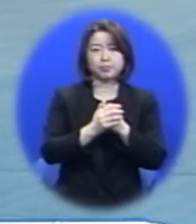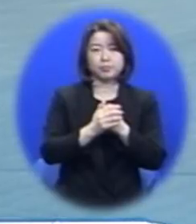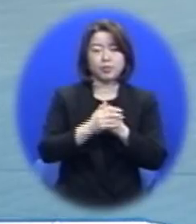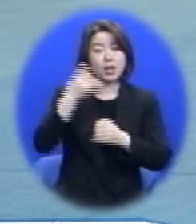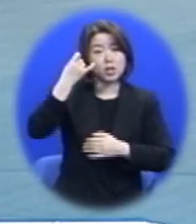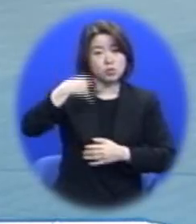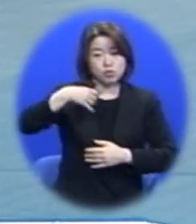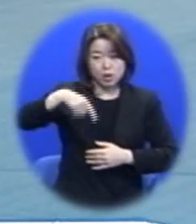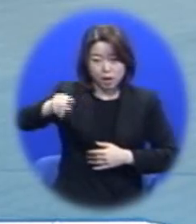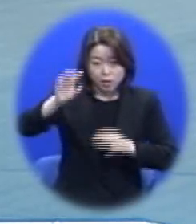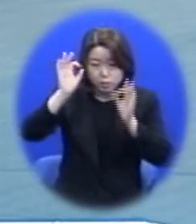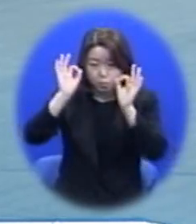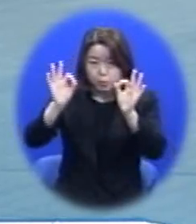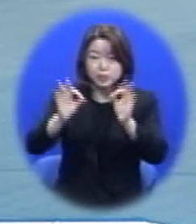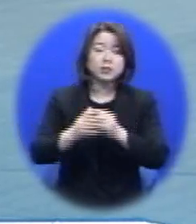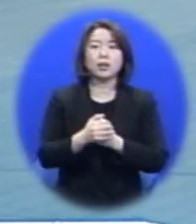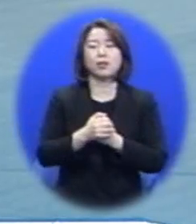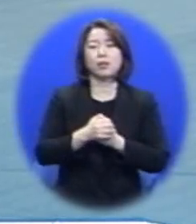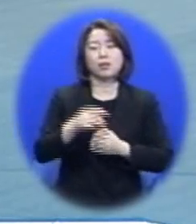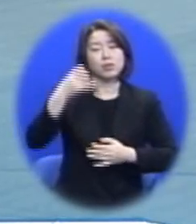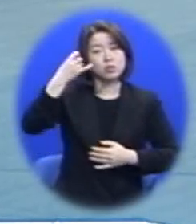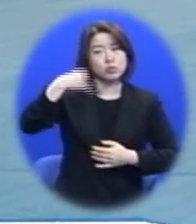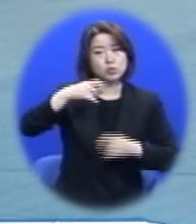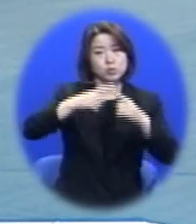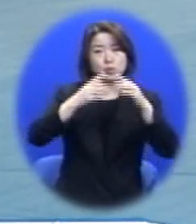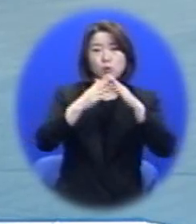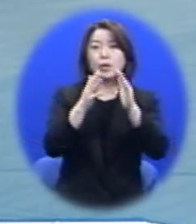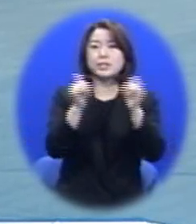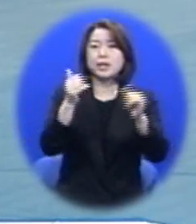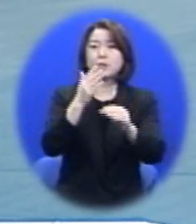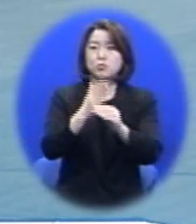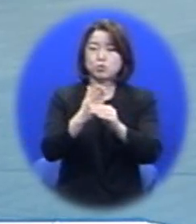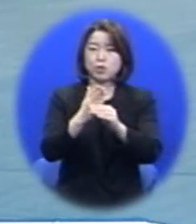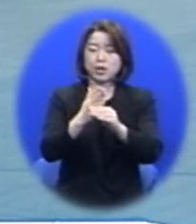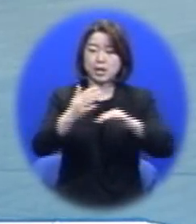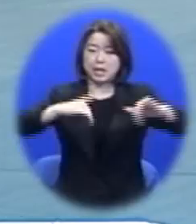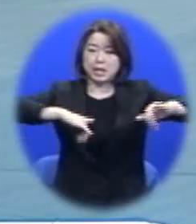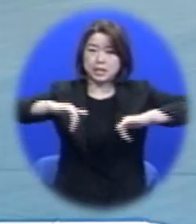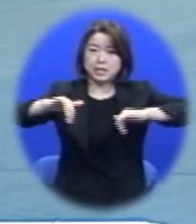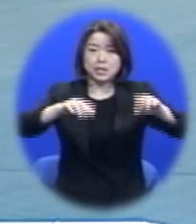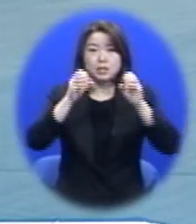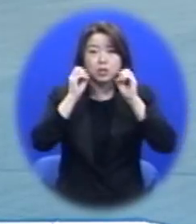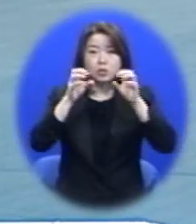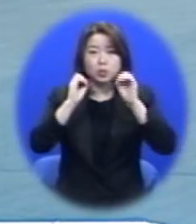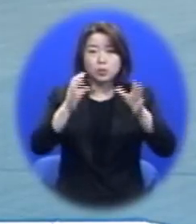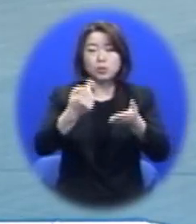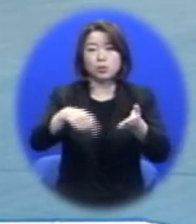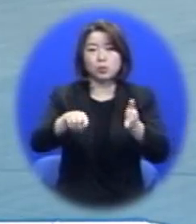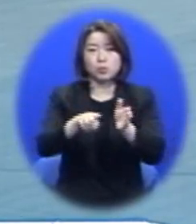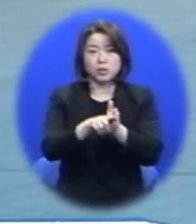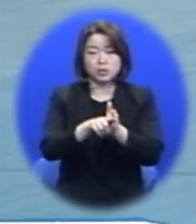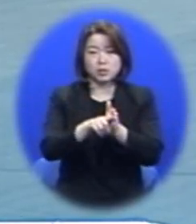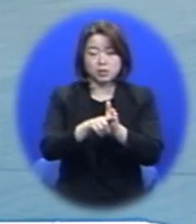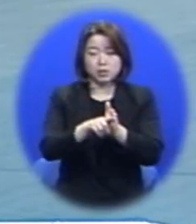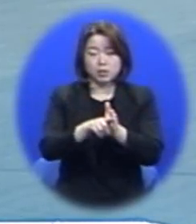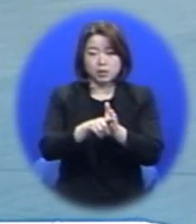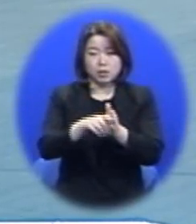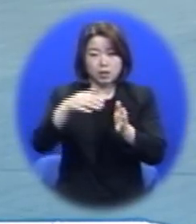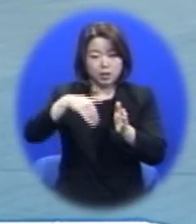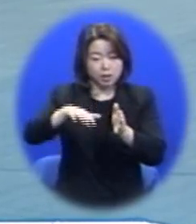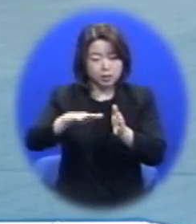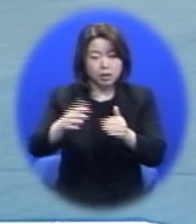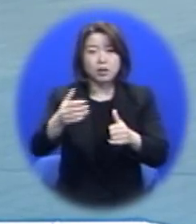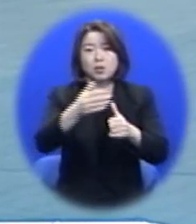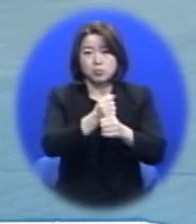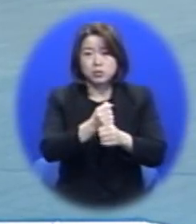중국에 갔더니 그 중국 교인 중에 노방전도 한다고 그만 붙잡혀 들어가서 1년